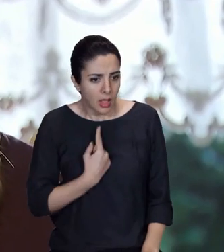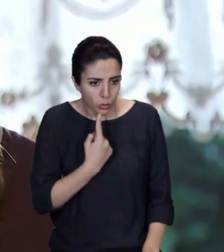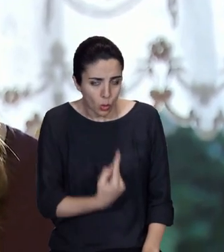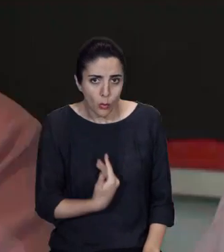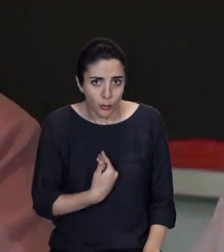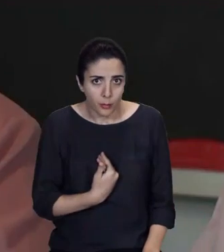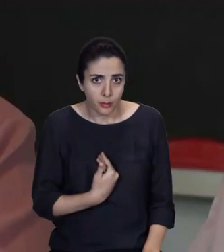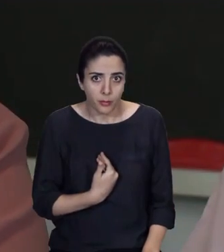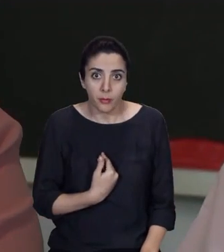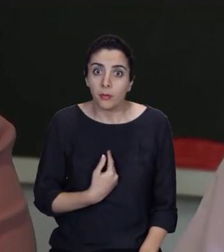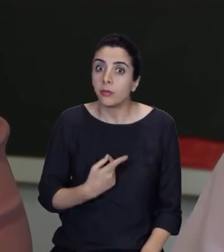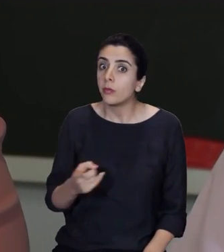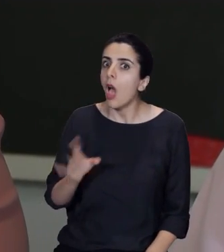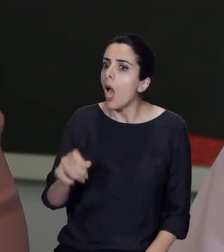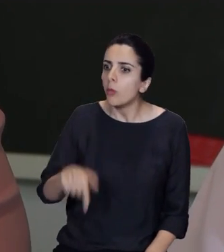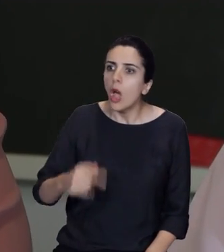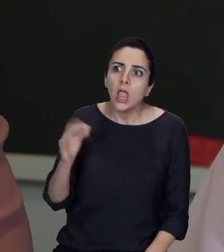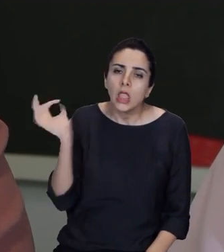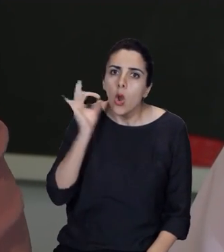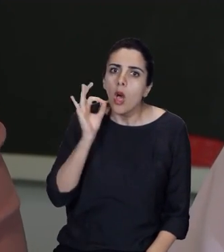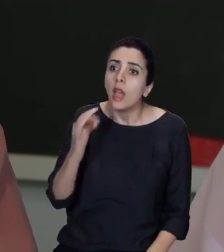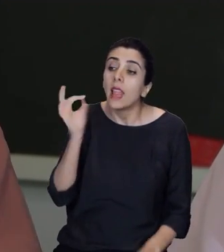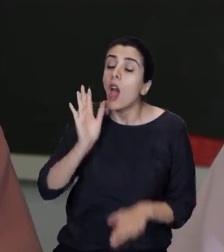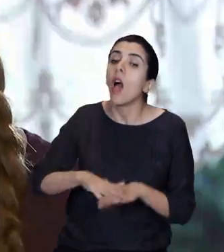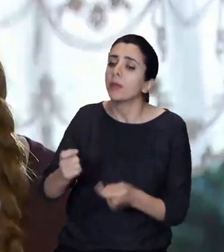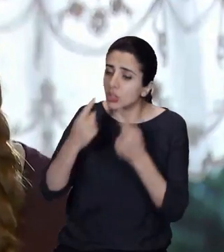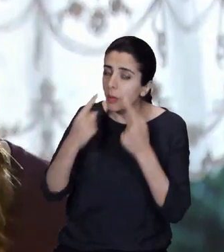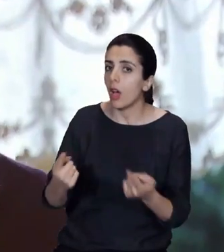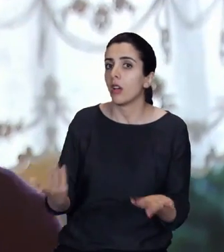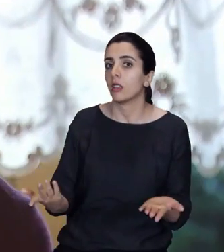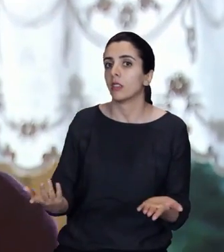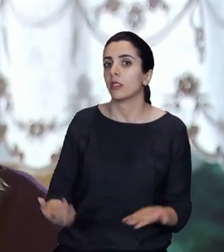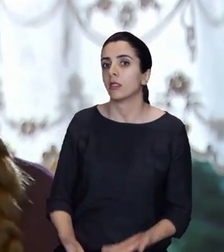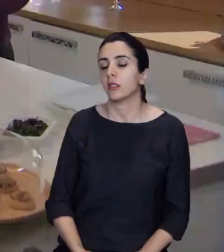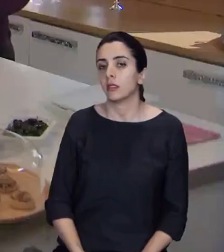dedim ki şimdi? Bak kulağın hep burada. Bizi dinleyeceğine işine bak.